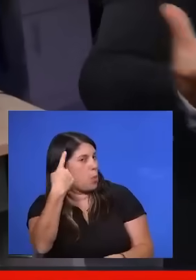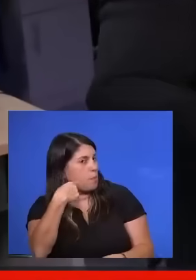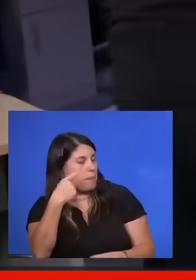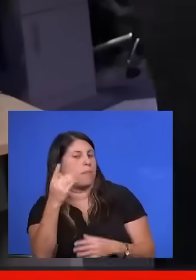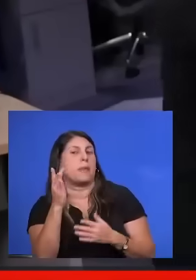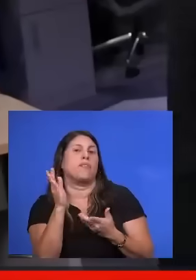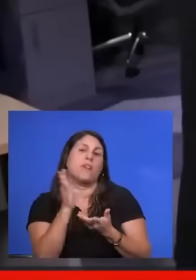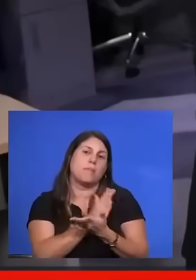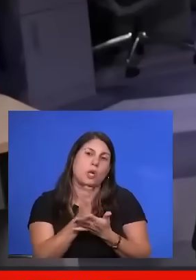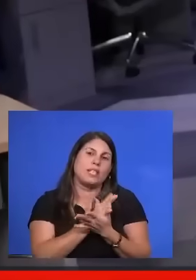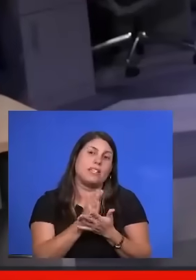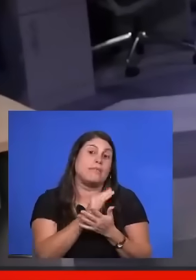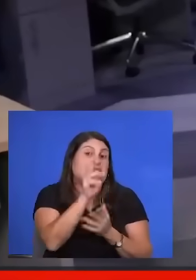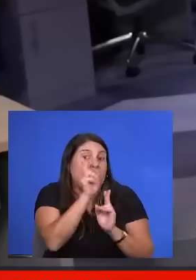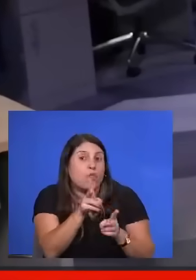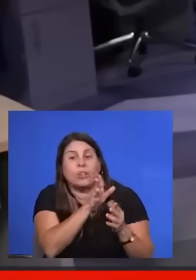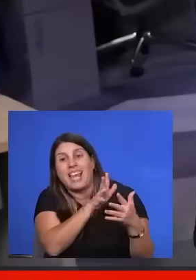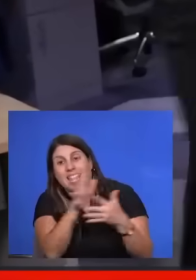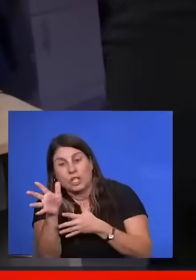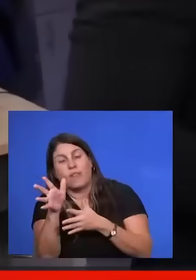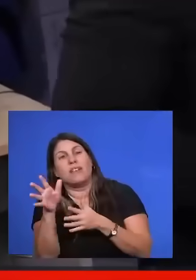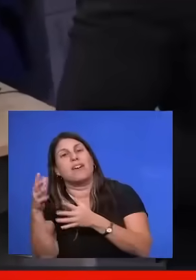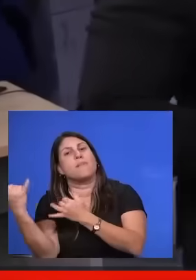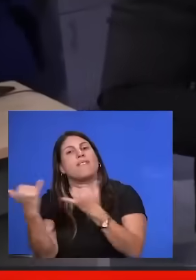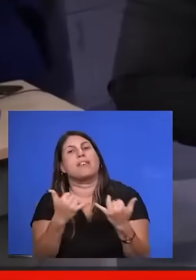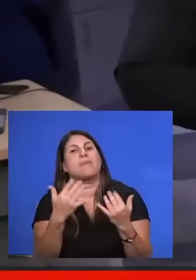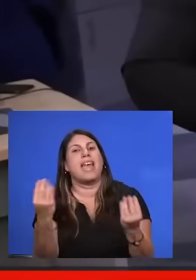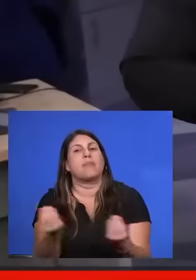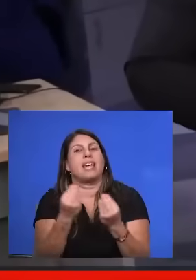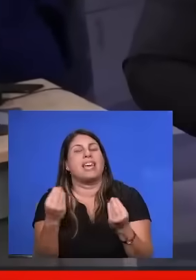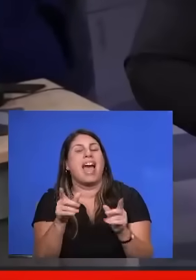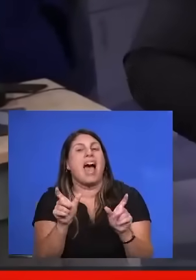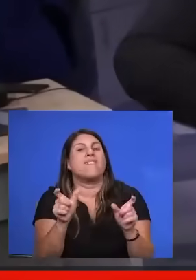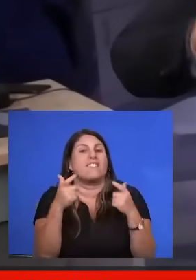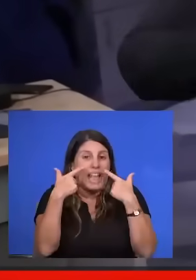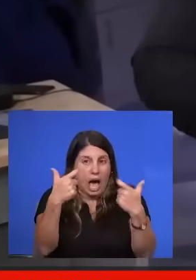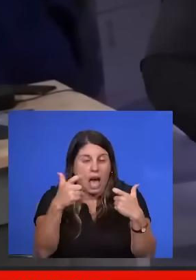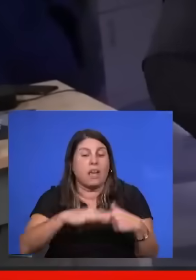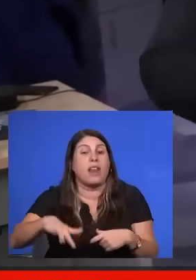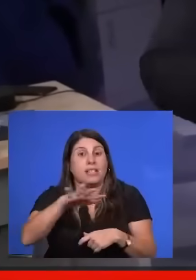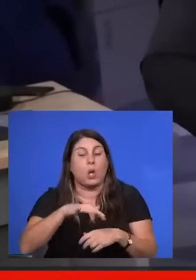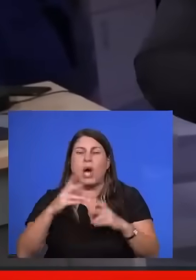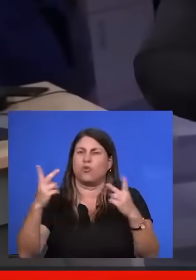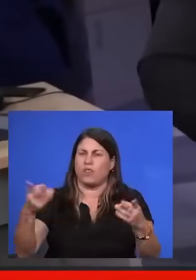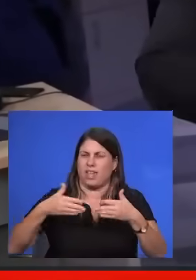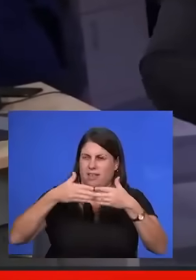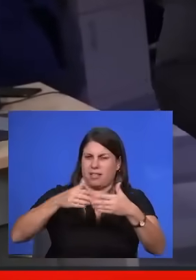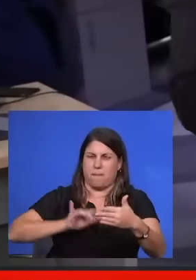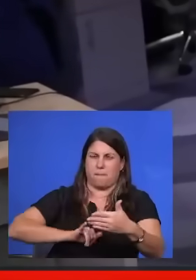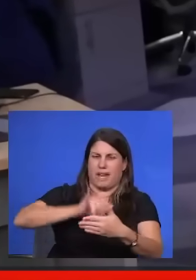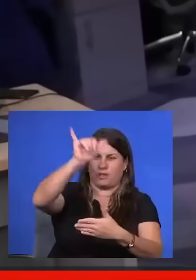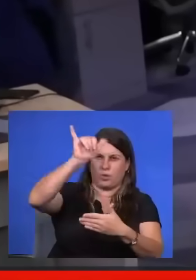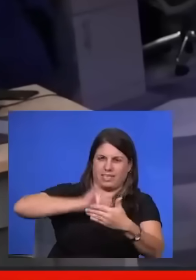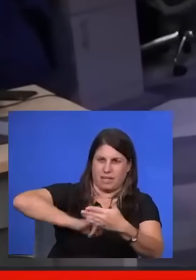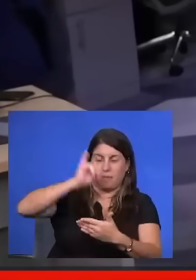והם שולחים למעט אמצעי הרתעה לכאן לאזור. אנחנו מדברים קודם כל על שתי נוסעות מטוסים שנמצאות כבר בים